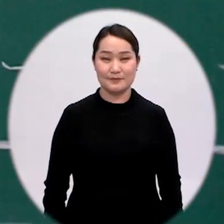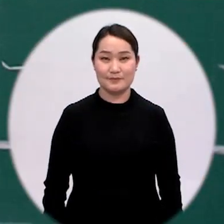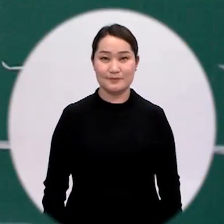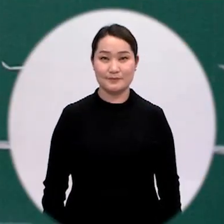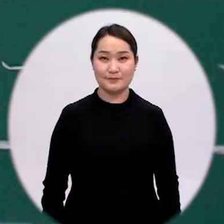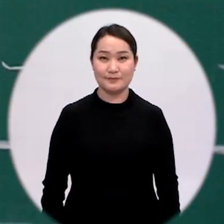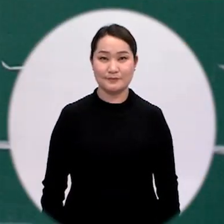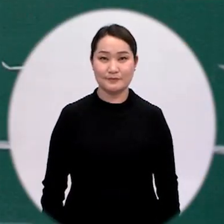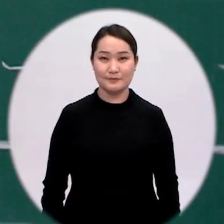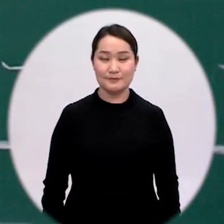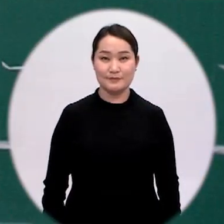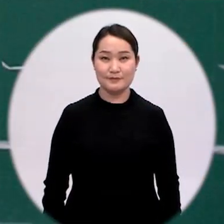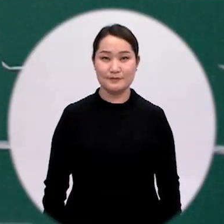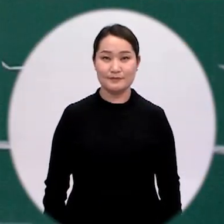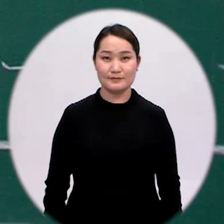Бүтэн зөвөн дугуй.